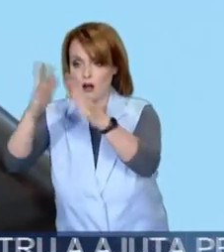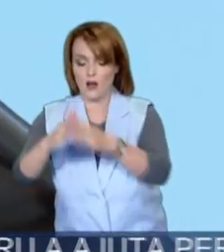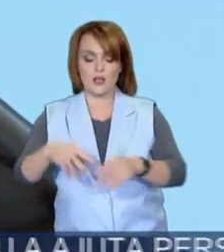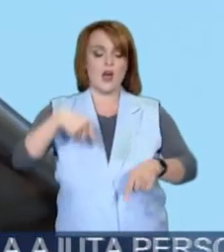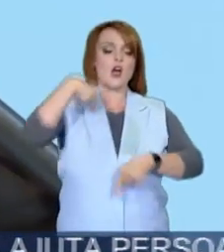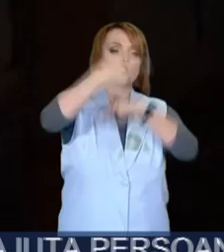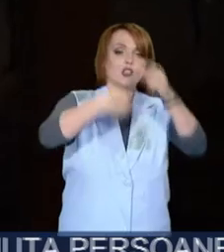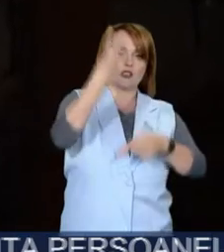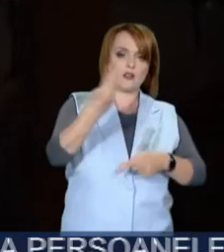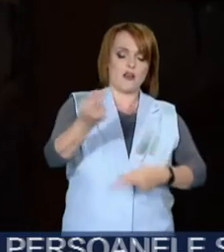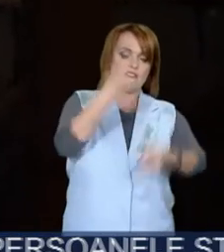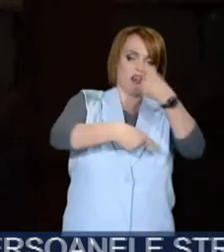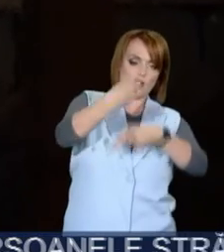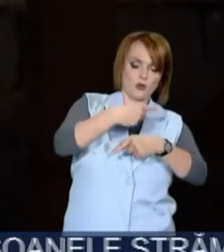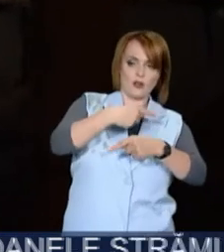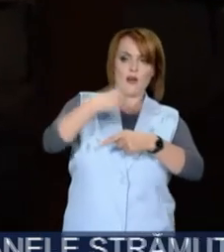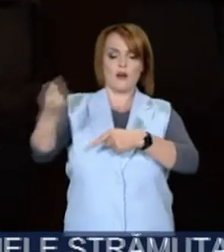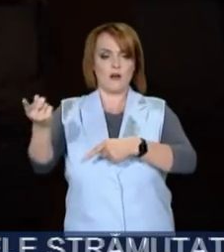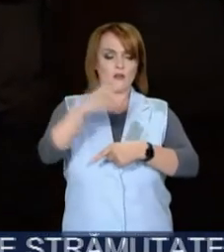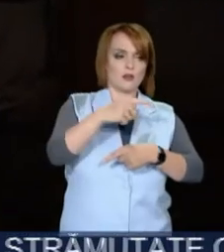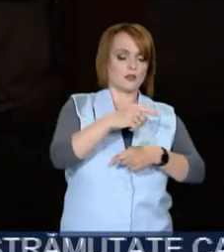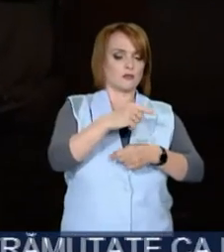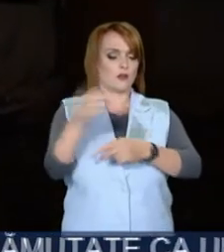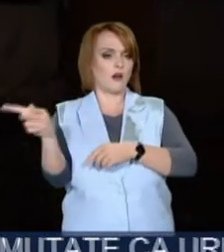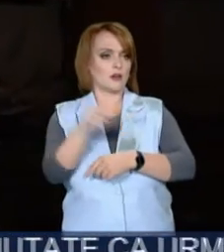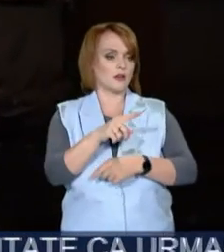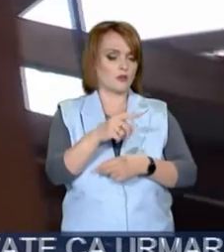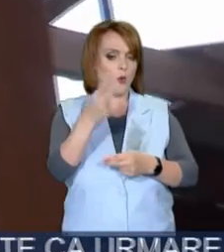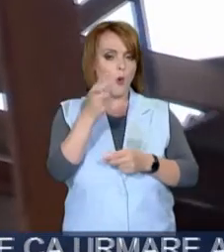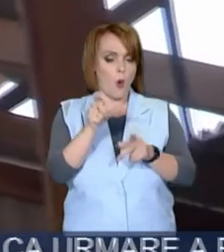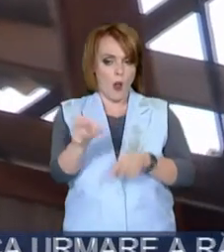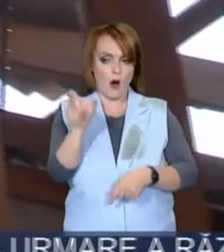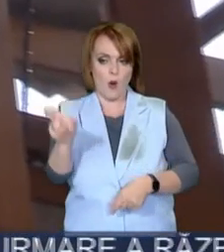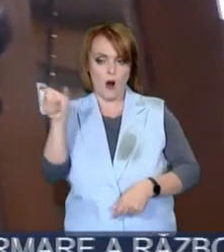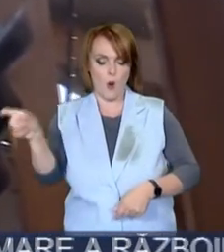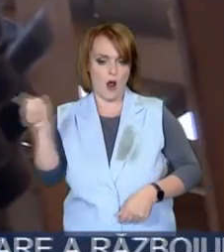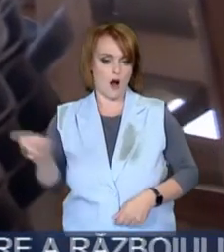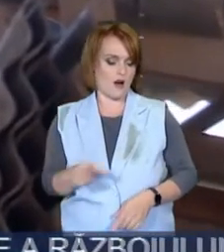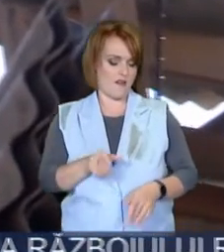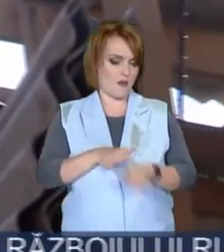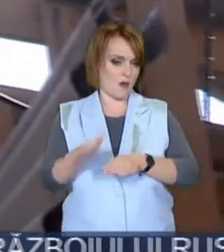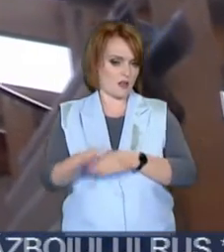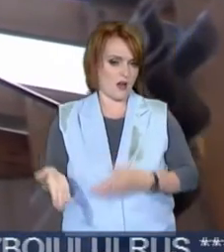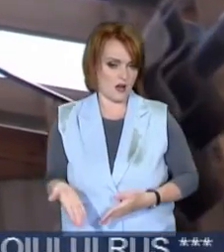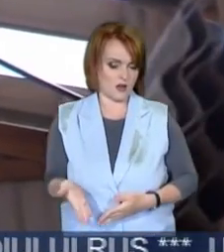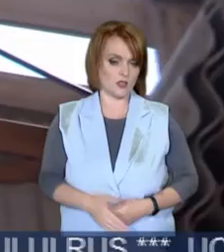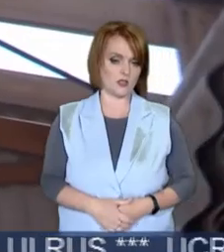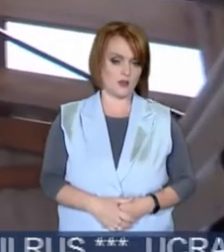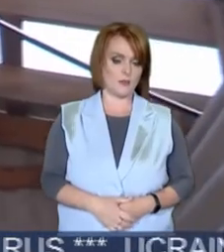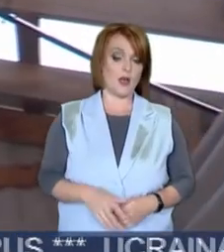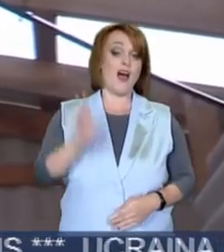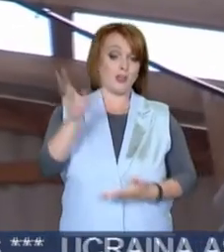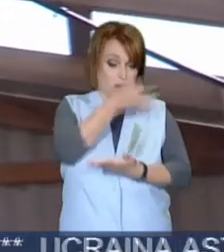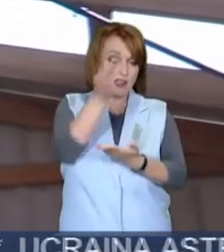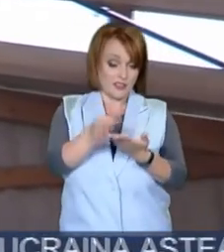zile iar au venit, și iar au început, și așa, cu câte ori cu țâc. În același timp, responsabilii susțin că lucrările se